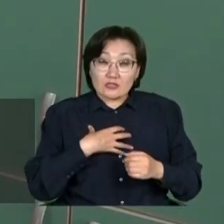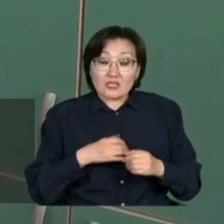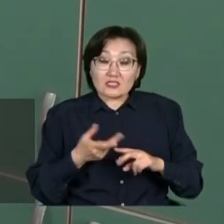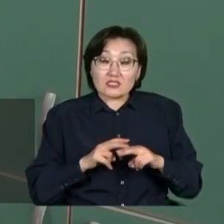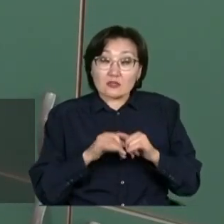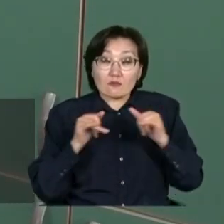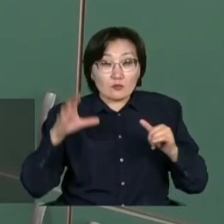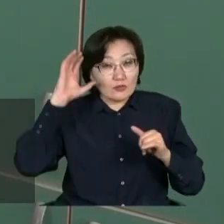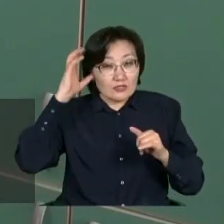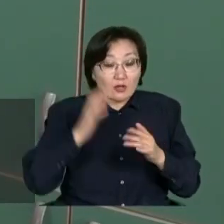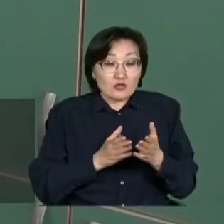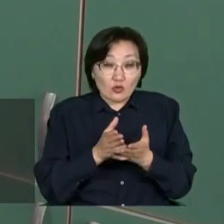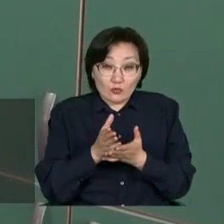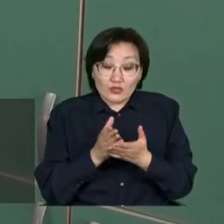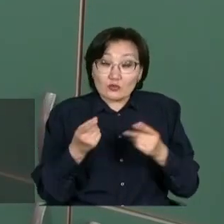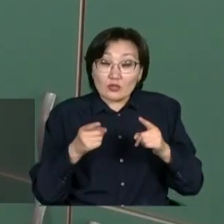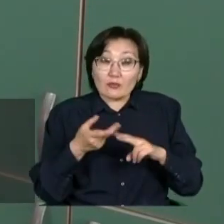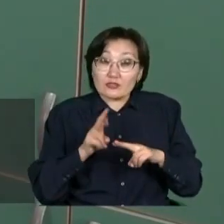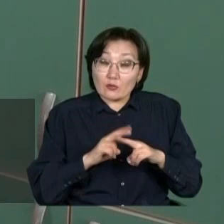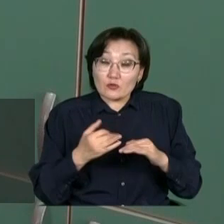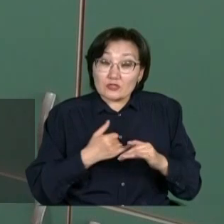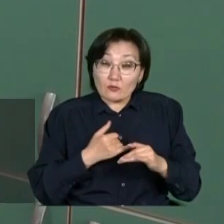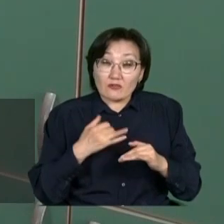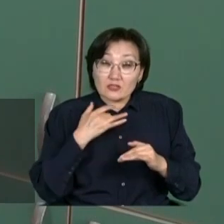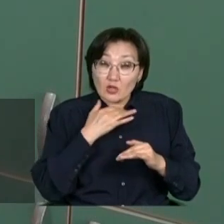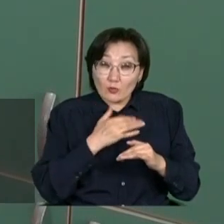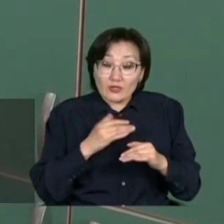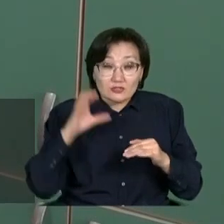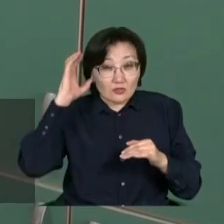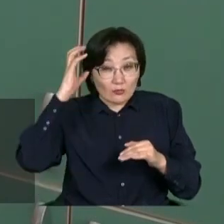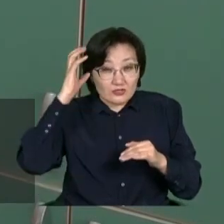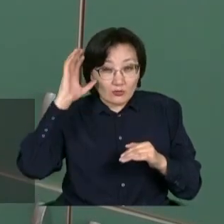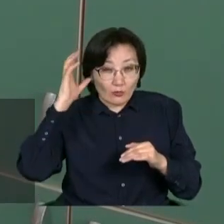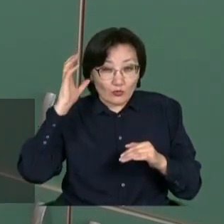развитие психологических служб. Почему? Потому что у нас в основном психологов